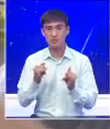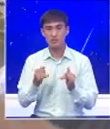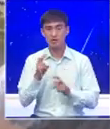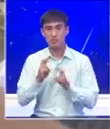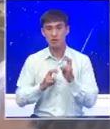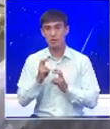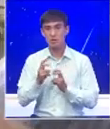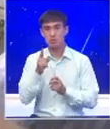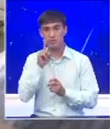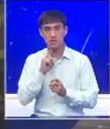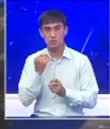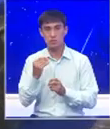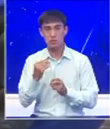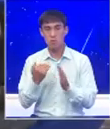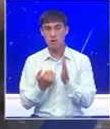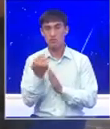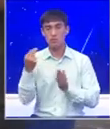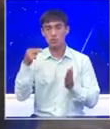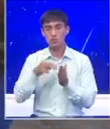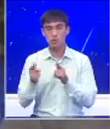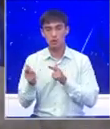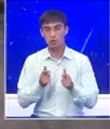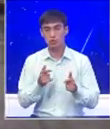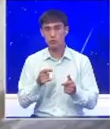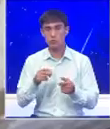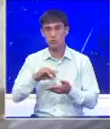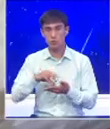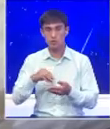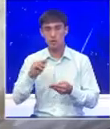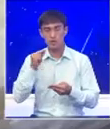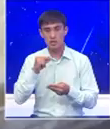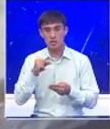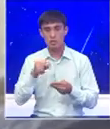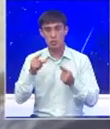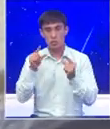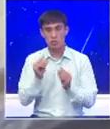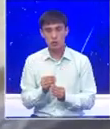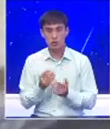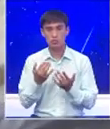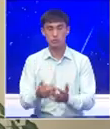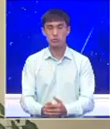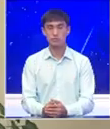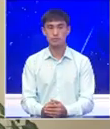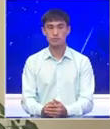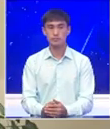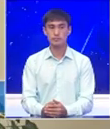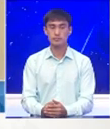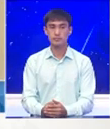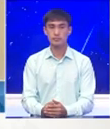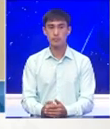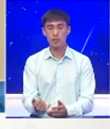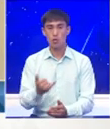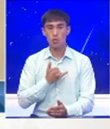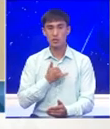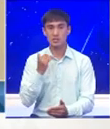производству сладости были вынуждены повысить стоимость готовой продукции. А это привело к уменьшению спроса. У нас три фактора